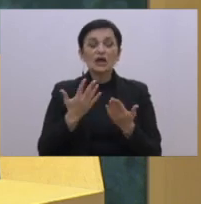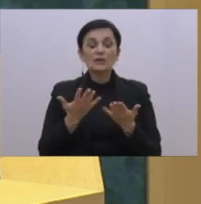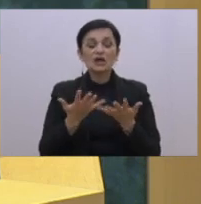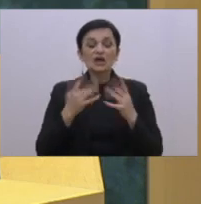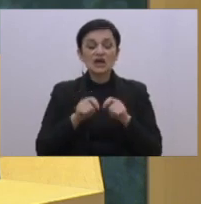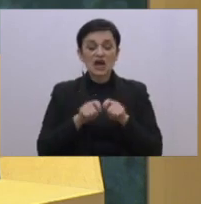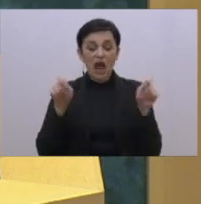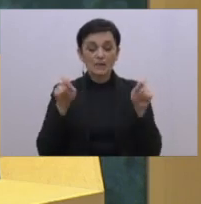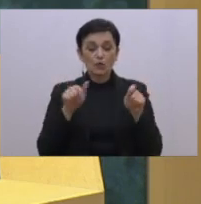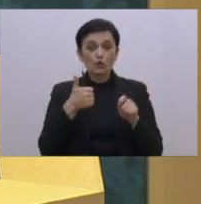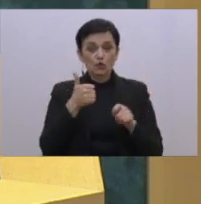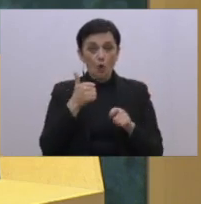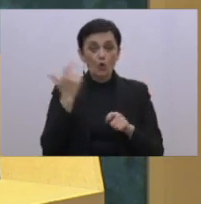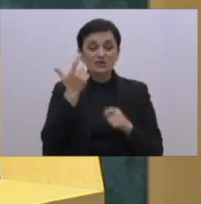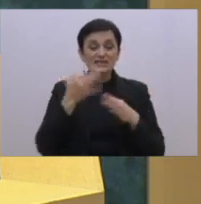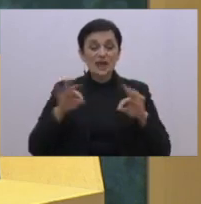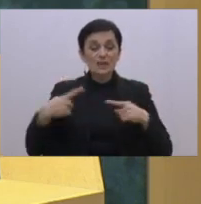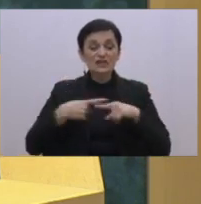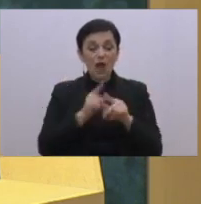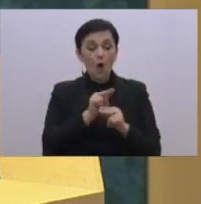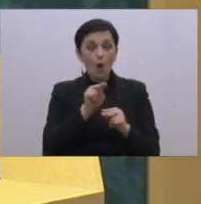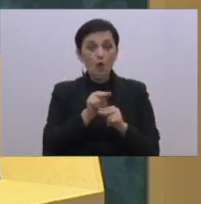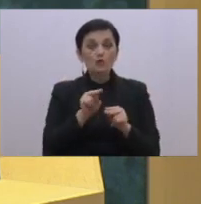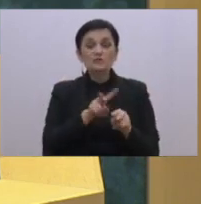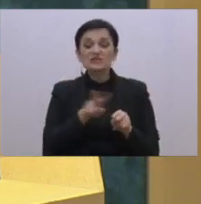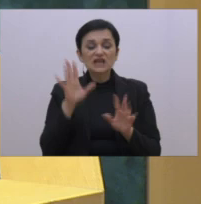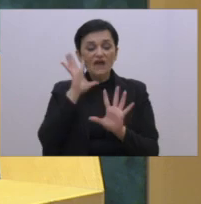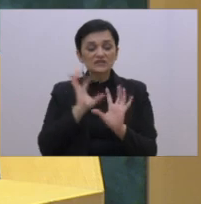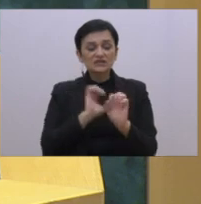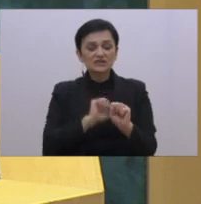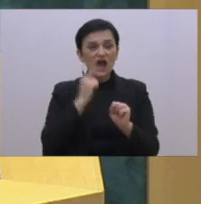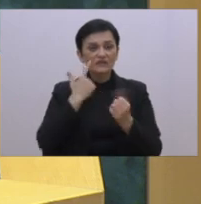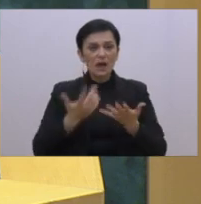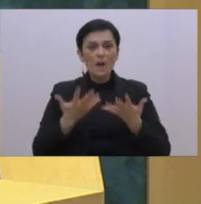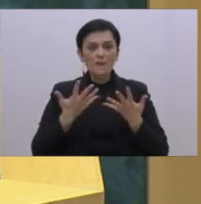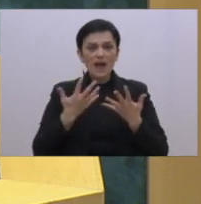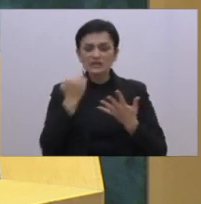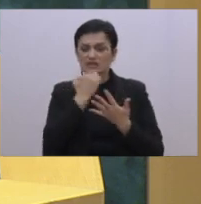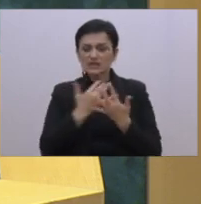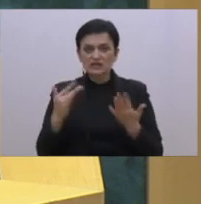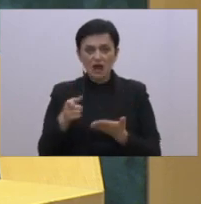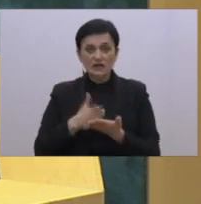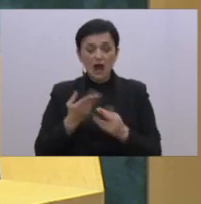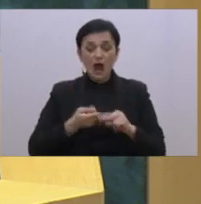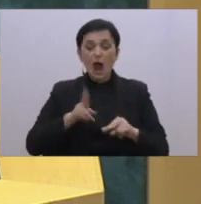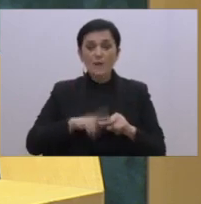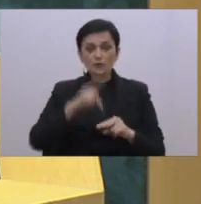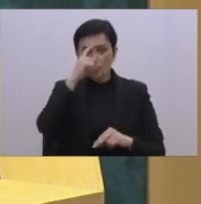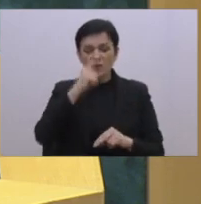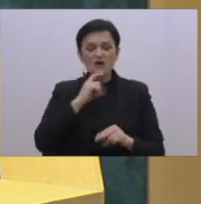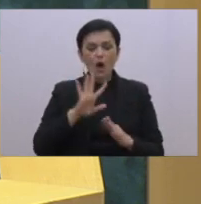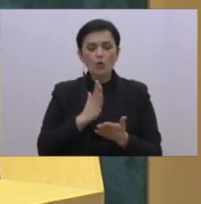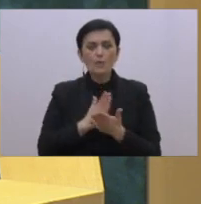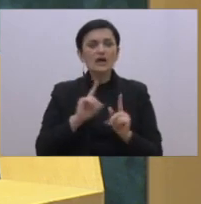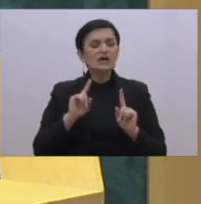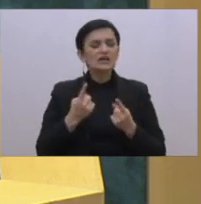გამჭვირვალეობა, როგორც დემოკრატიის თეორია გვასწავლის, მსგავსი თავდაცვის ყველაზე ეფექტიანი იარაღია. ამიტომ გაუგებარია, რატომ არ